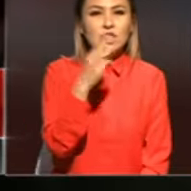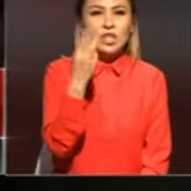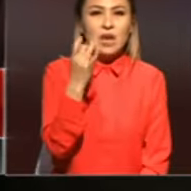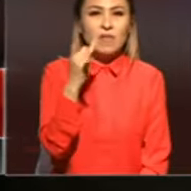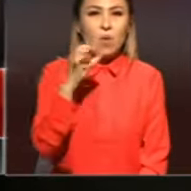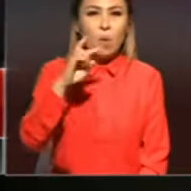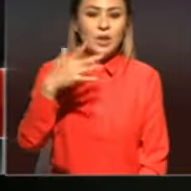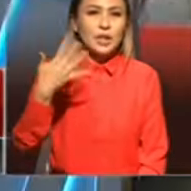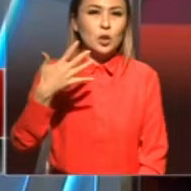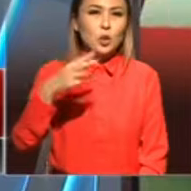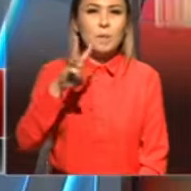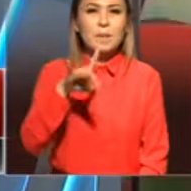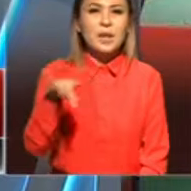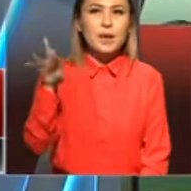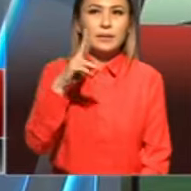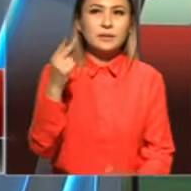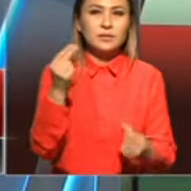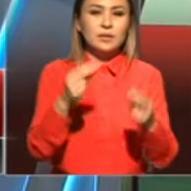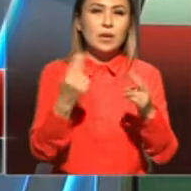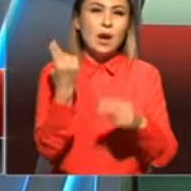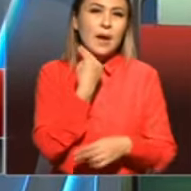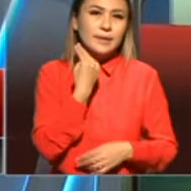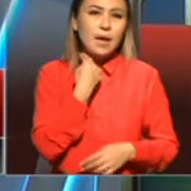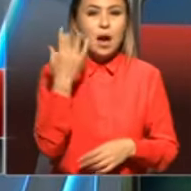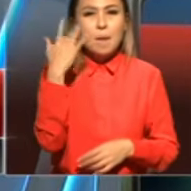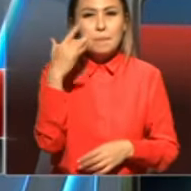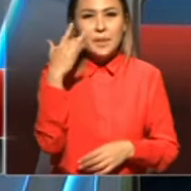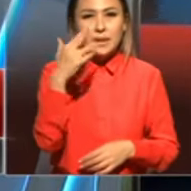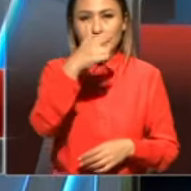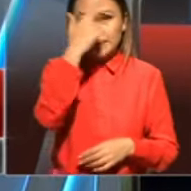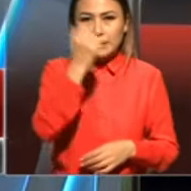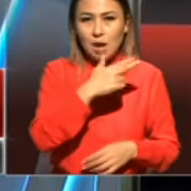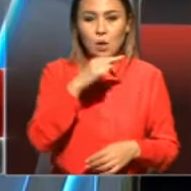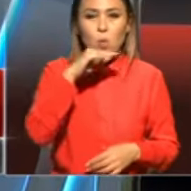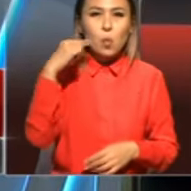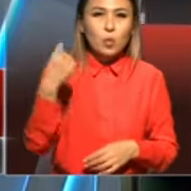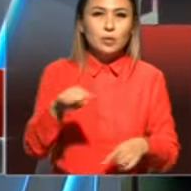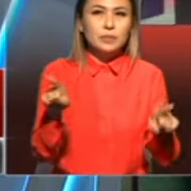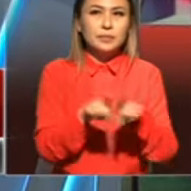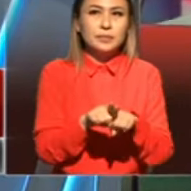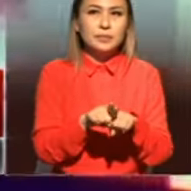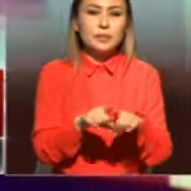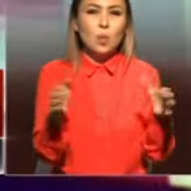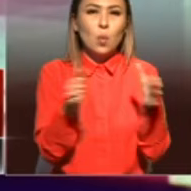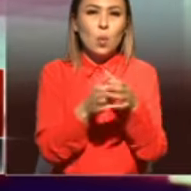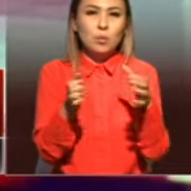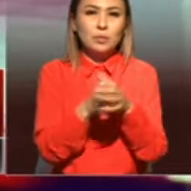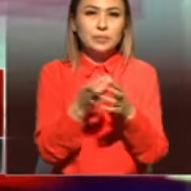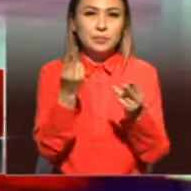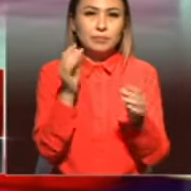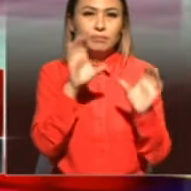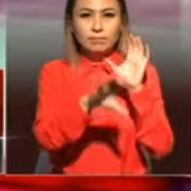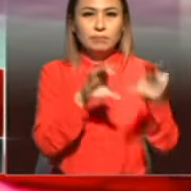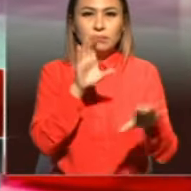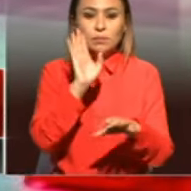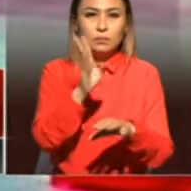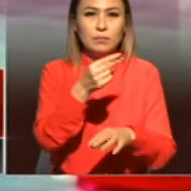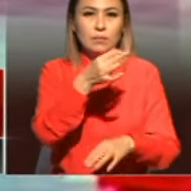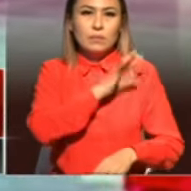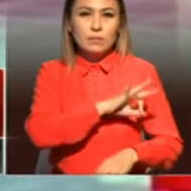миллиард доллардың көлемінде ағылшындар, американдықтар, итальяндықтар, ресейліктер деген сияқты сондай компаниялар ақша салатын болса, ол кірген